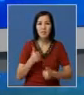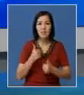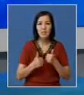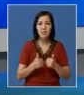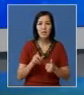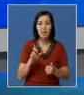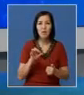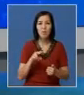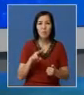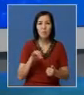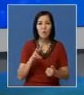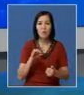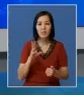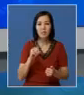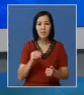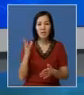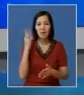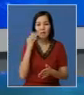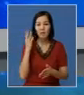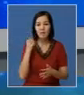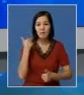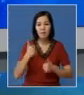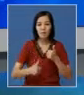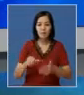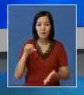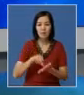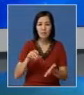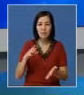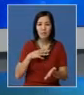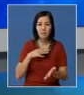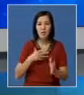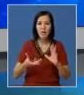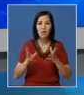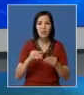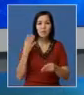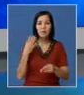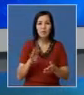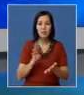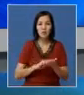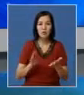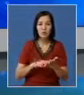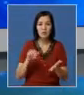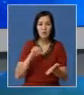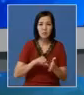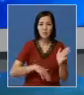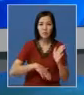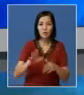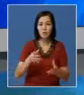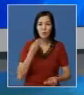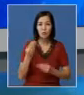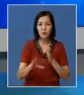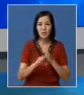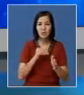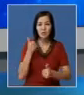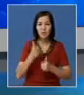жүрек тілшілер Алатаудың етегінде боулингтен тағы бір мәрте бақтарын сынап көрді. Жалпы 40 шақты журналист қатысып, үздік